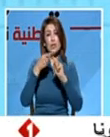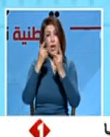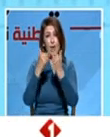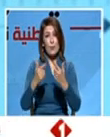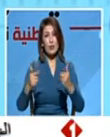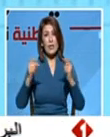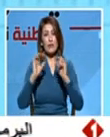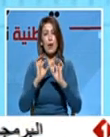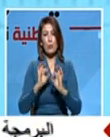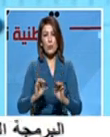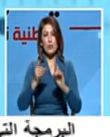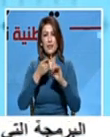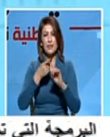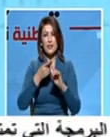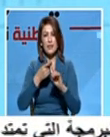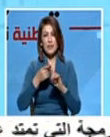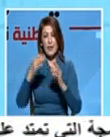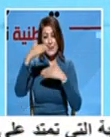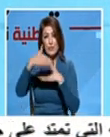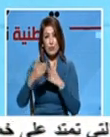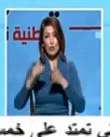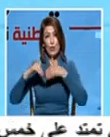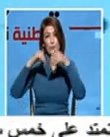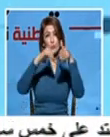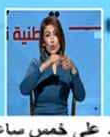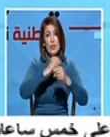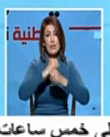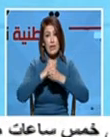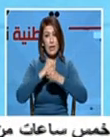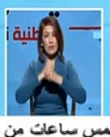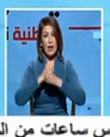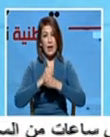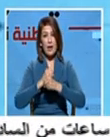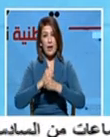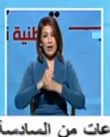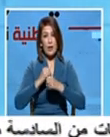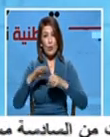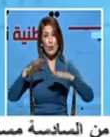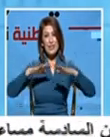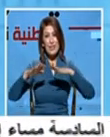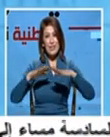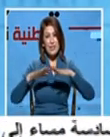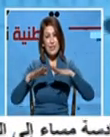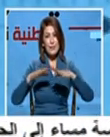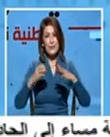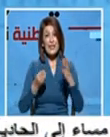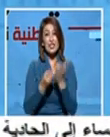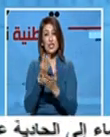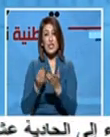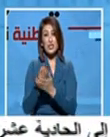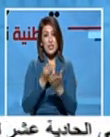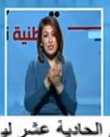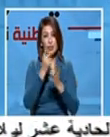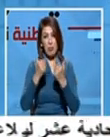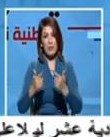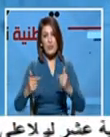مرحله خاصه وظرف استثنائي انه الصندوق باش يواصل في التفاعل ايجابي مع كل الاجراءات الاستثنائيه اللي